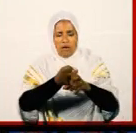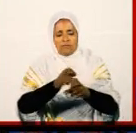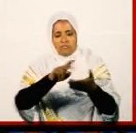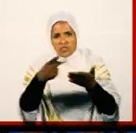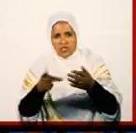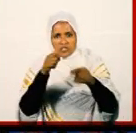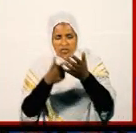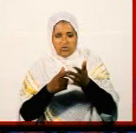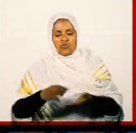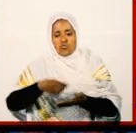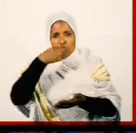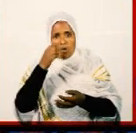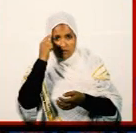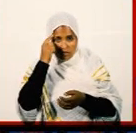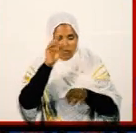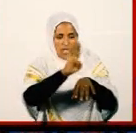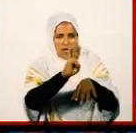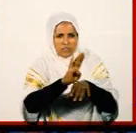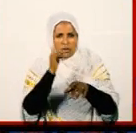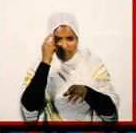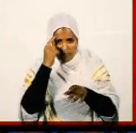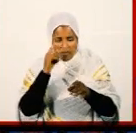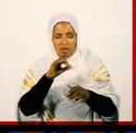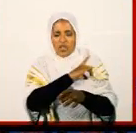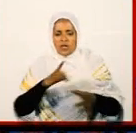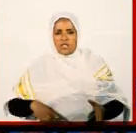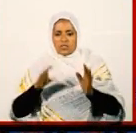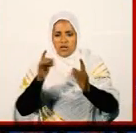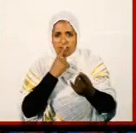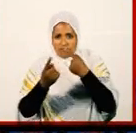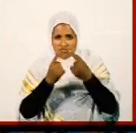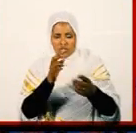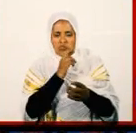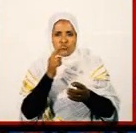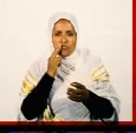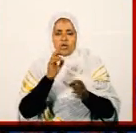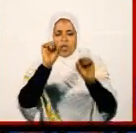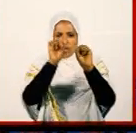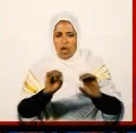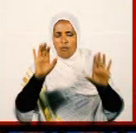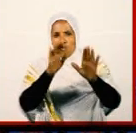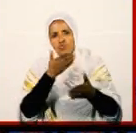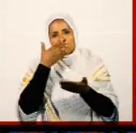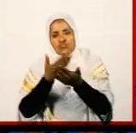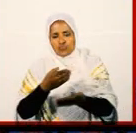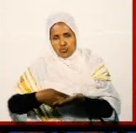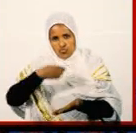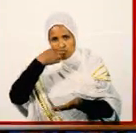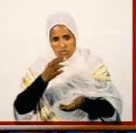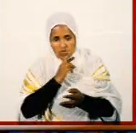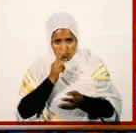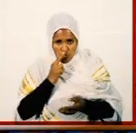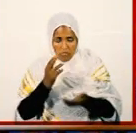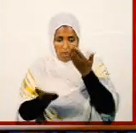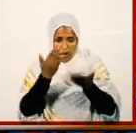የህፃናት መቁረቢያ ጊዜ ታስቡበት፣ ቤተ ክርስቲያንም አስባ ምእመናንም ተነጋግረውበት ከአጽዋማት ቅልቅ እሁድ ቅዳሜ ቢሆን